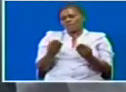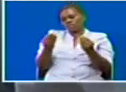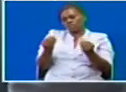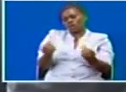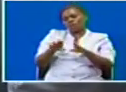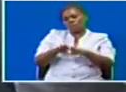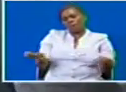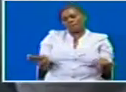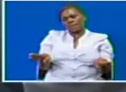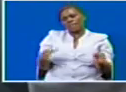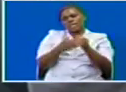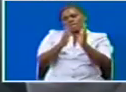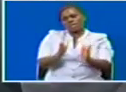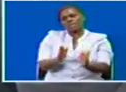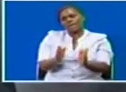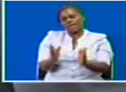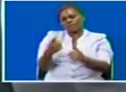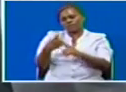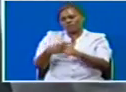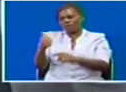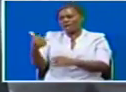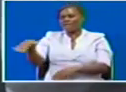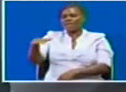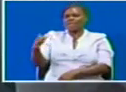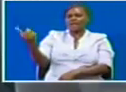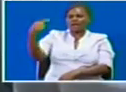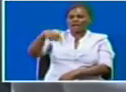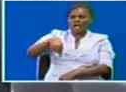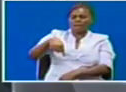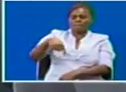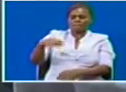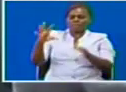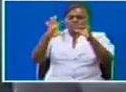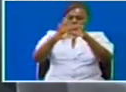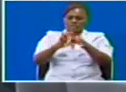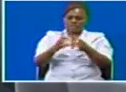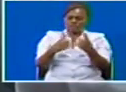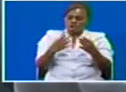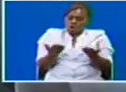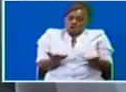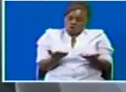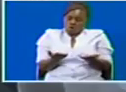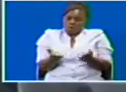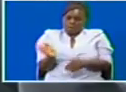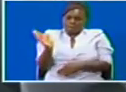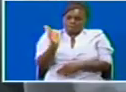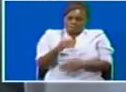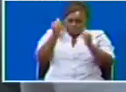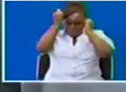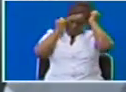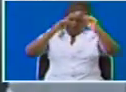ya kudumu, labda viongozi waweze kutoka katika maeneo mengine na waweze kuja kwa pamoja, ama mnaona kwamba wale jeshi tu